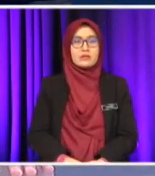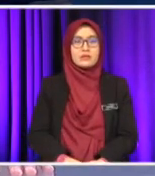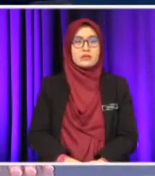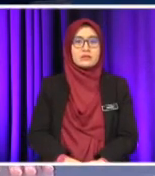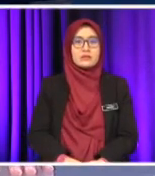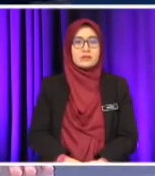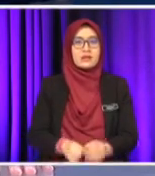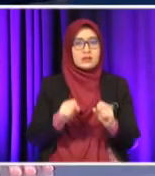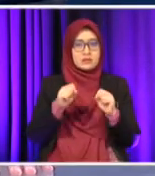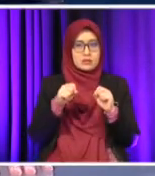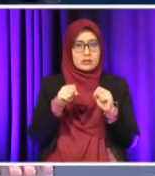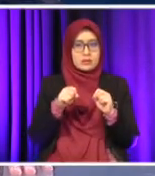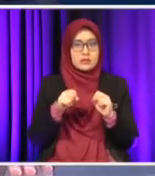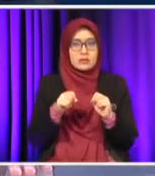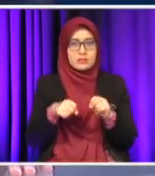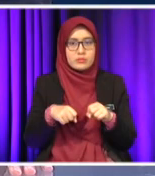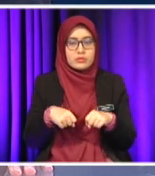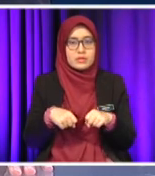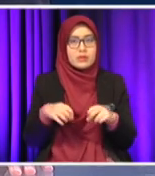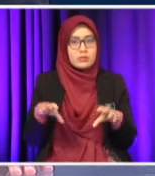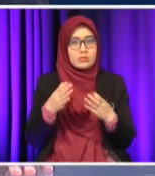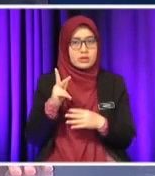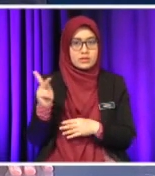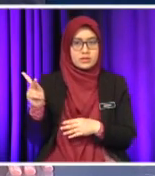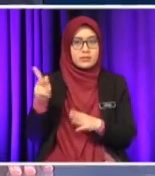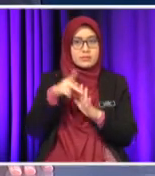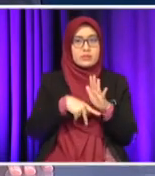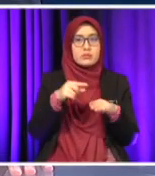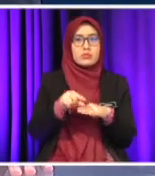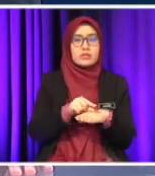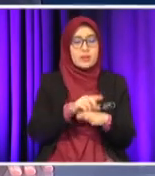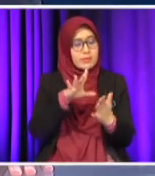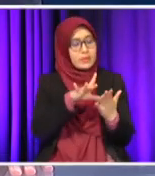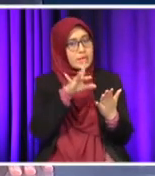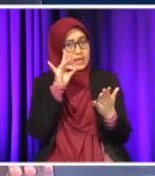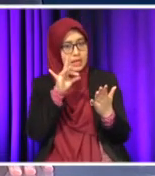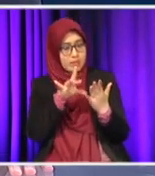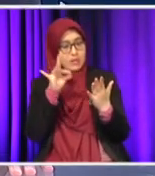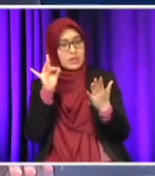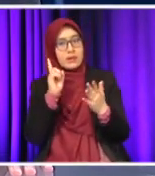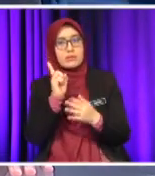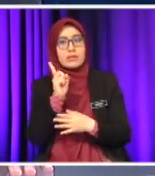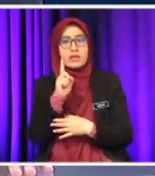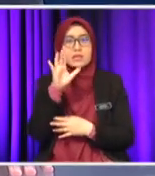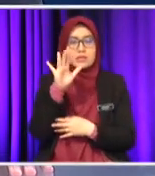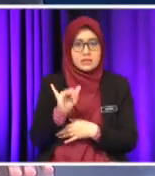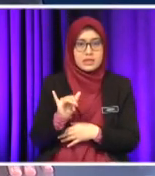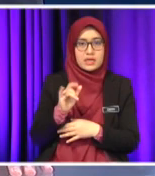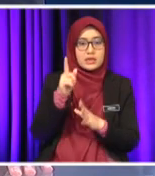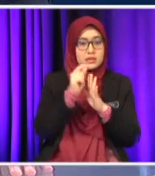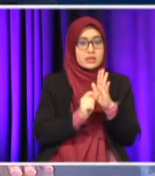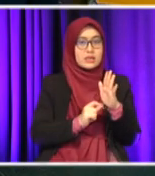pengguna untuk memilih yang terbaik mengikut kepulauan kehendak tadi jadi kalau kita tengok